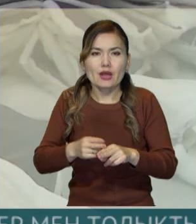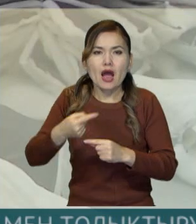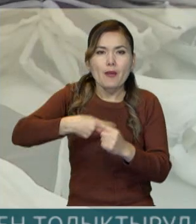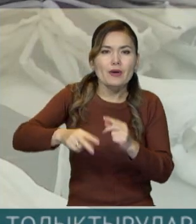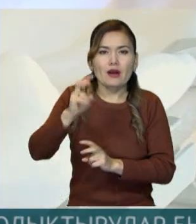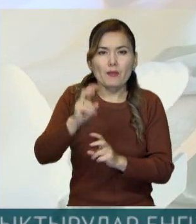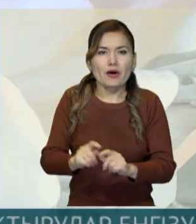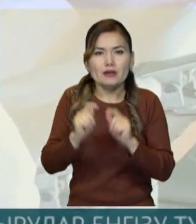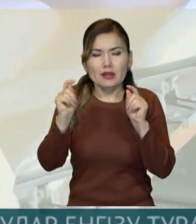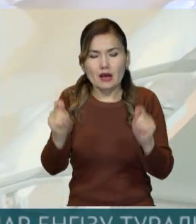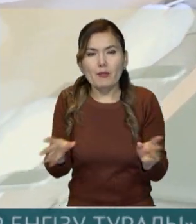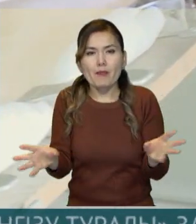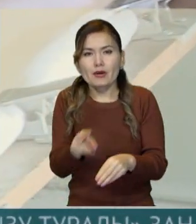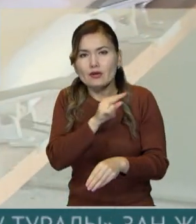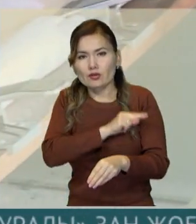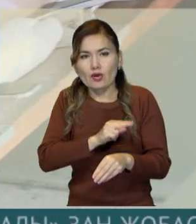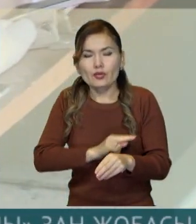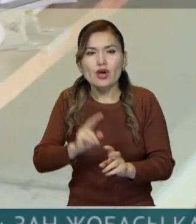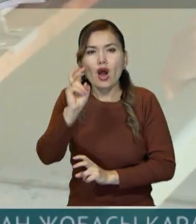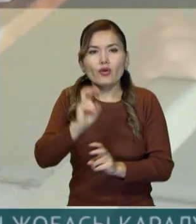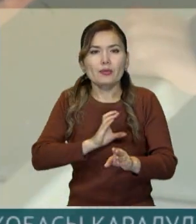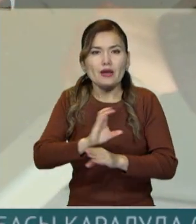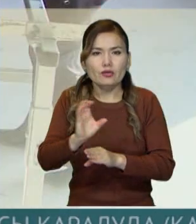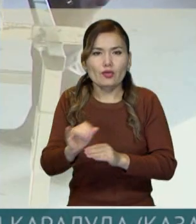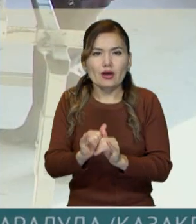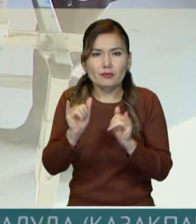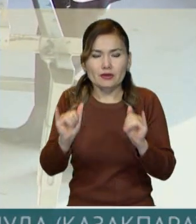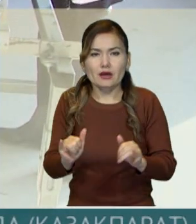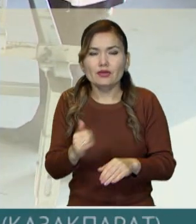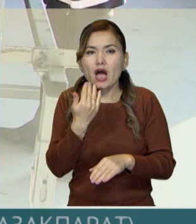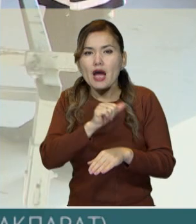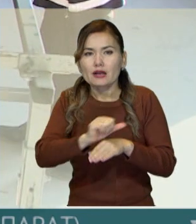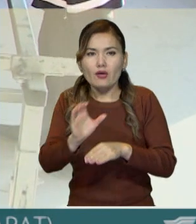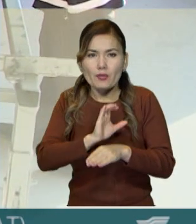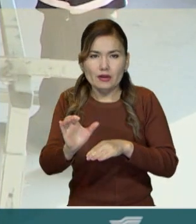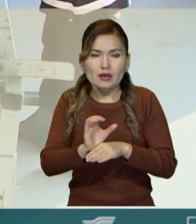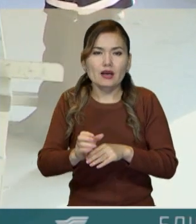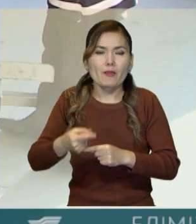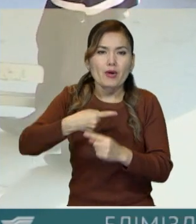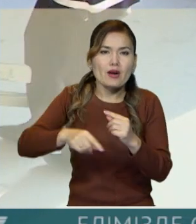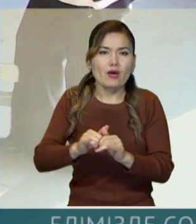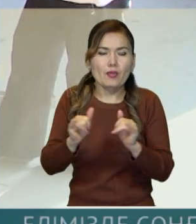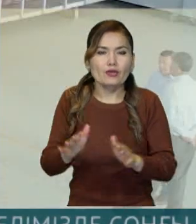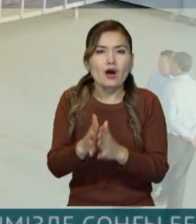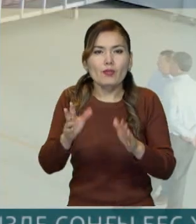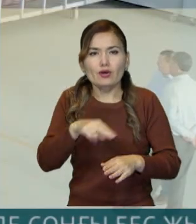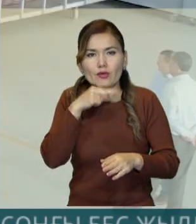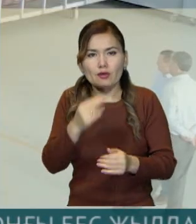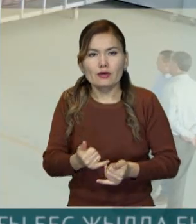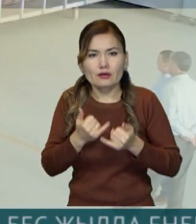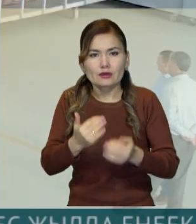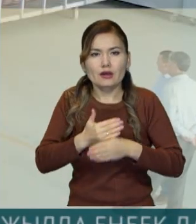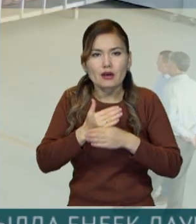резидент кәсіпорындармен тығыз ынтымақтастық орнату, өндіріс көлемін арттыру, экспорт аясын кеңейту жайына аса көңіл бөлгендігін